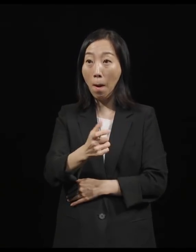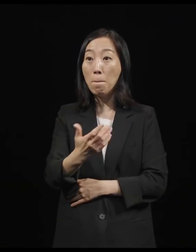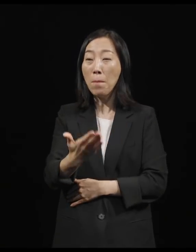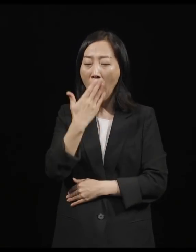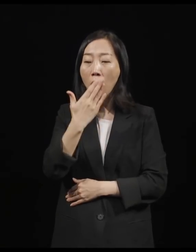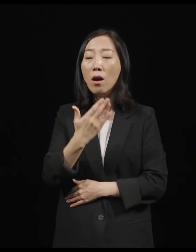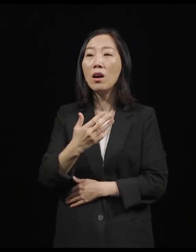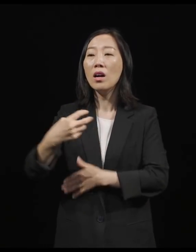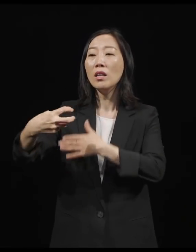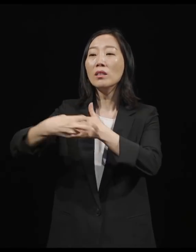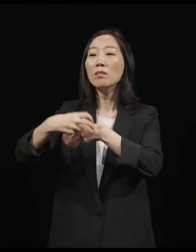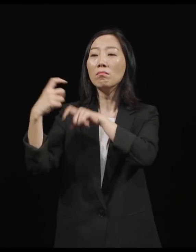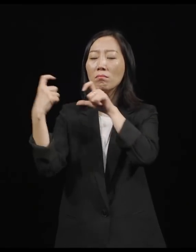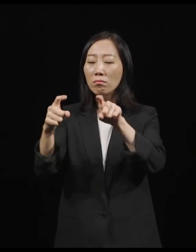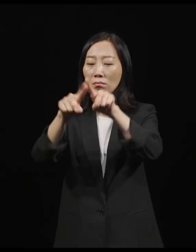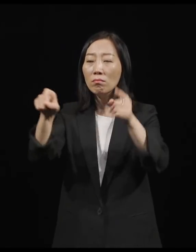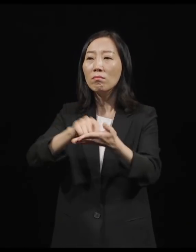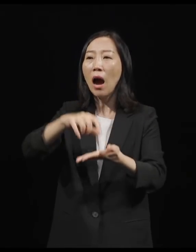의사소견서를 떼오라고 했어요.